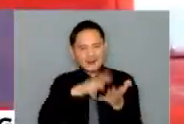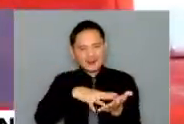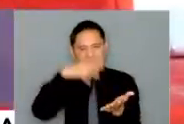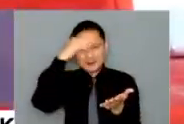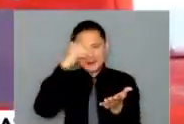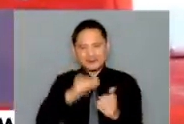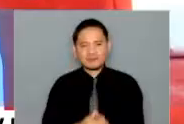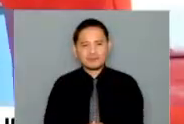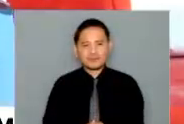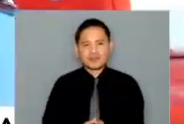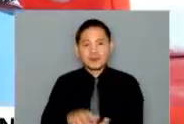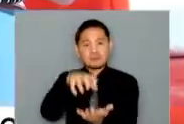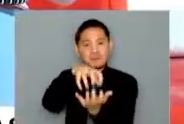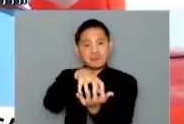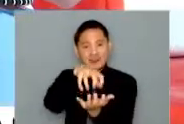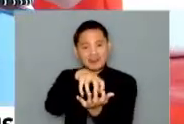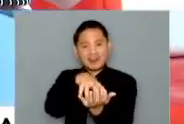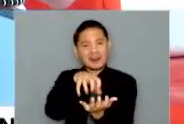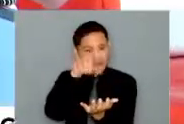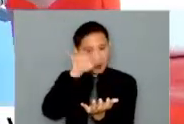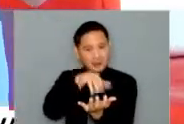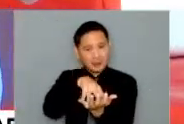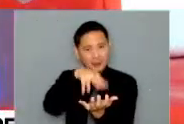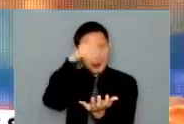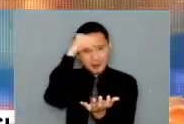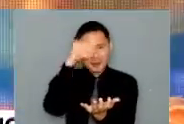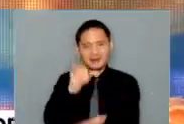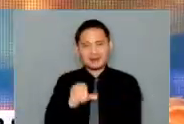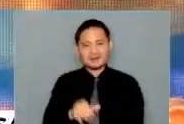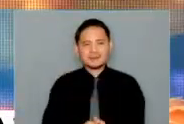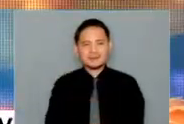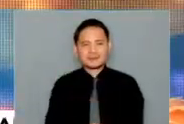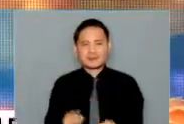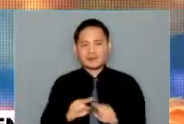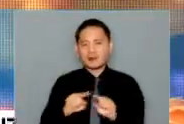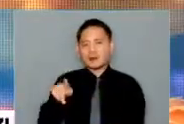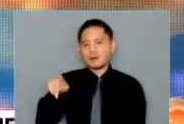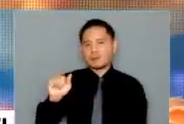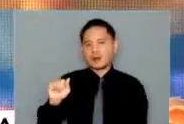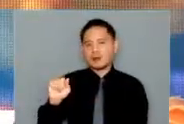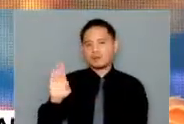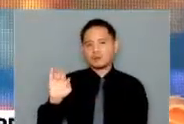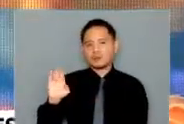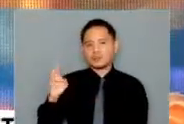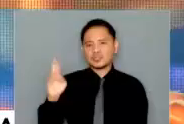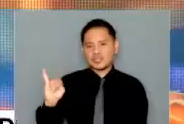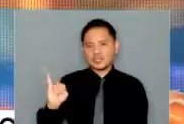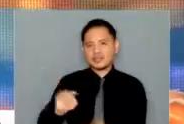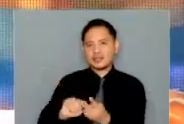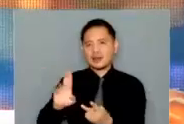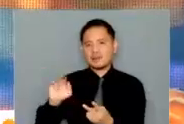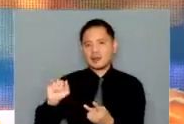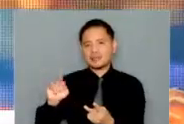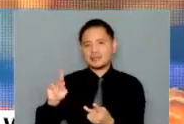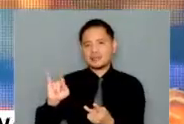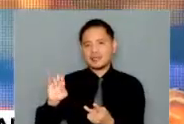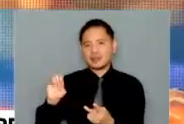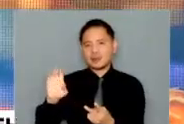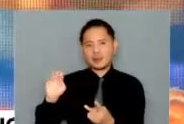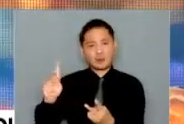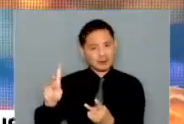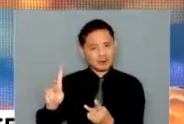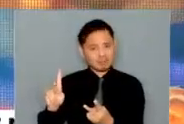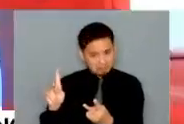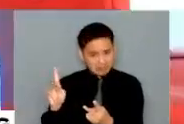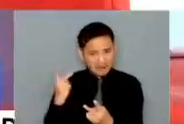siya sa bibingka. Pero nagulat ako, meron pang pabuchi at patikoy itong si Patrick. Oo, oh, diba? Iba yan, ah. Iba. Ay, alam mo,